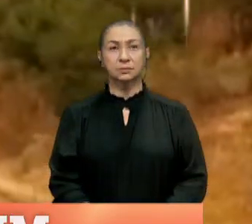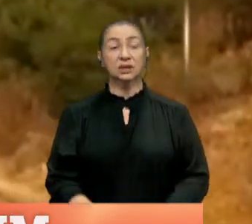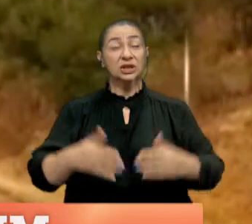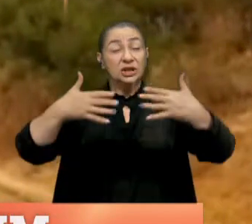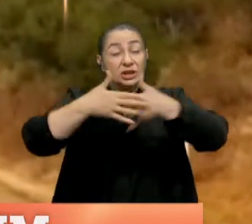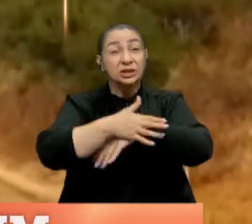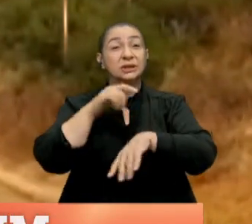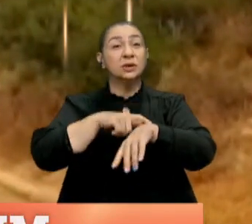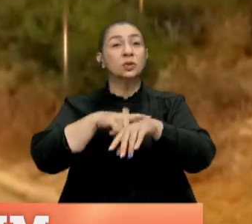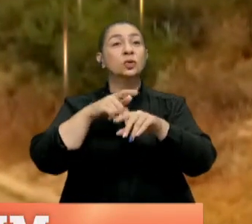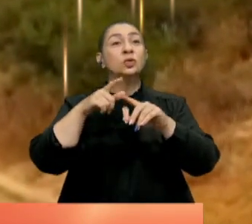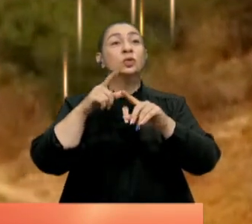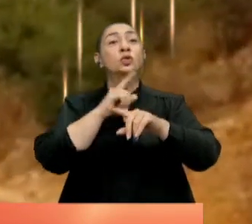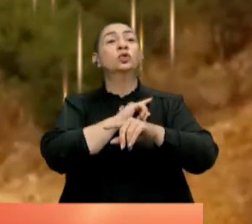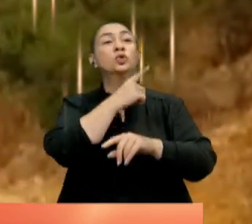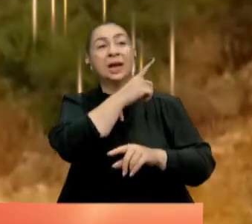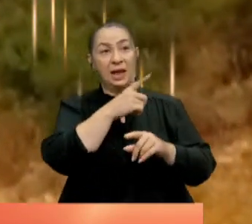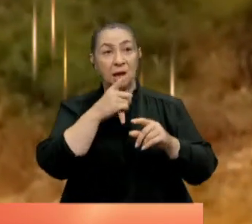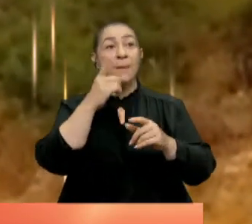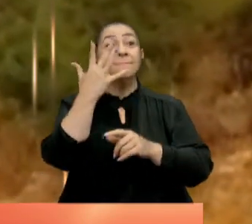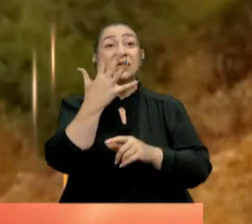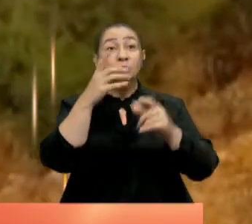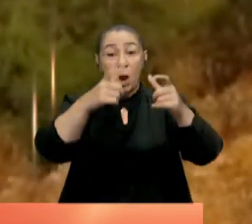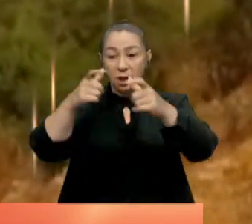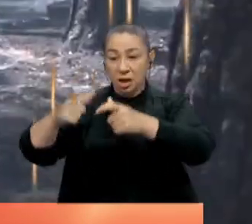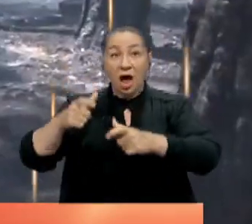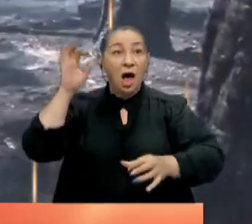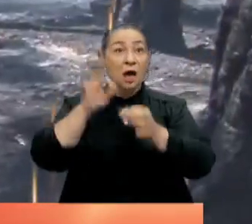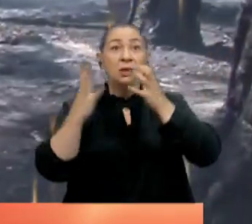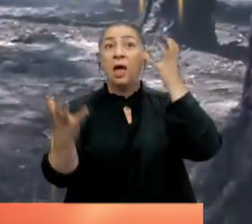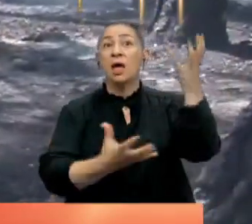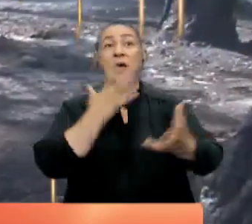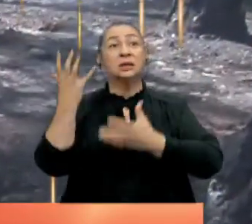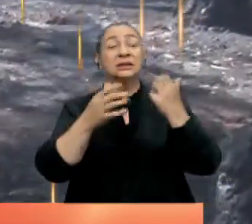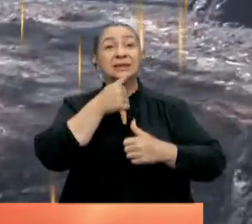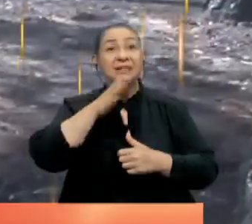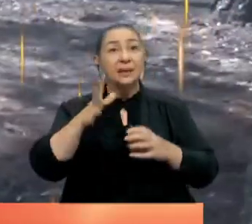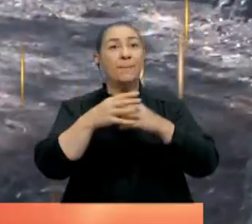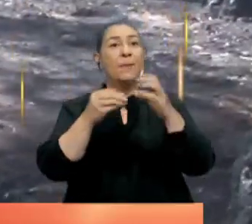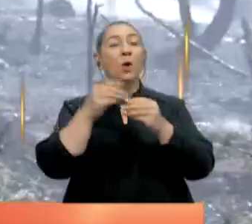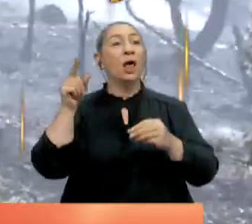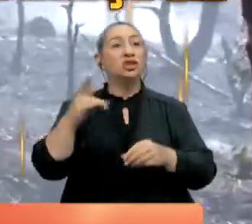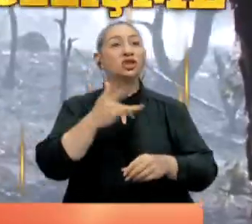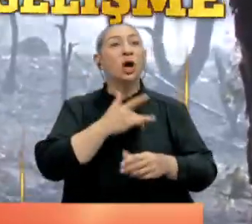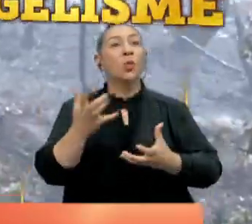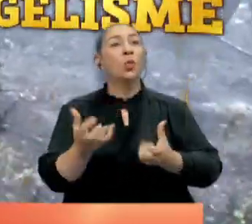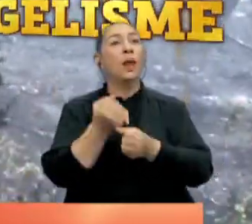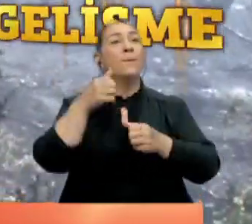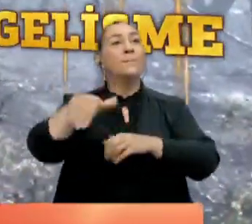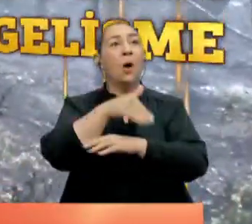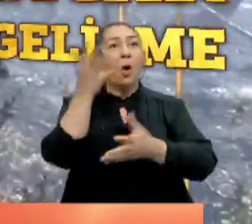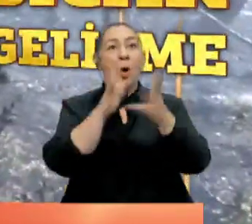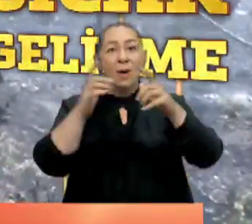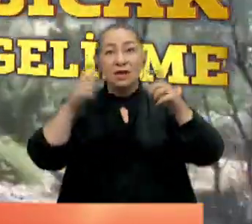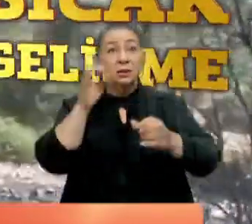Gece saatlerinde Tunceli'nin Hozat ilçesinde ise 5 bölgeden alevler yükseldi. Denizli Pamukkale'de Can Kurtaran Mahallesi'ndeki